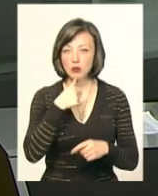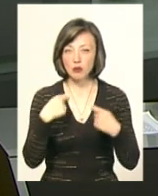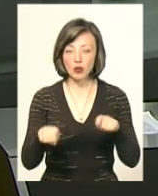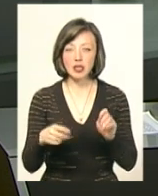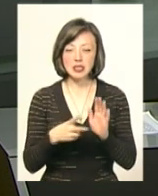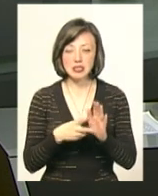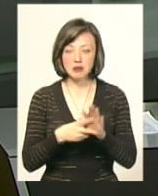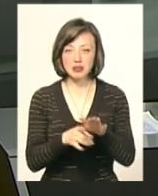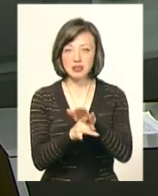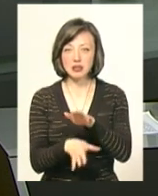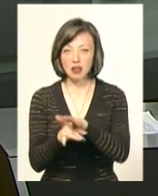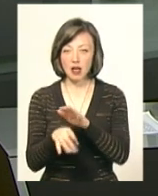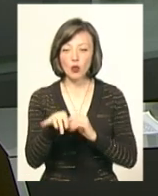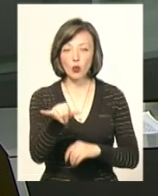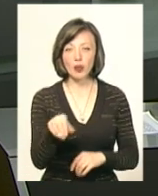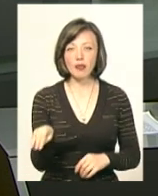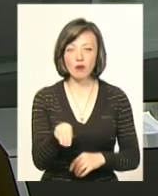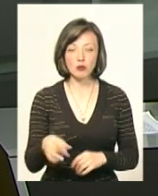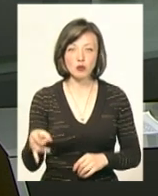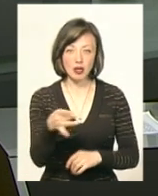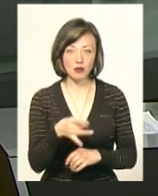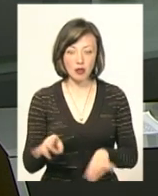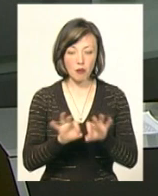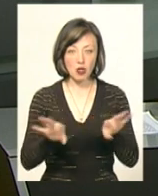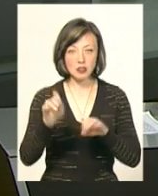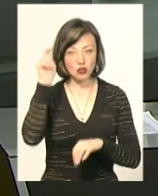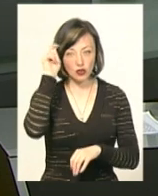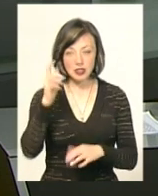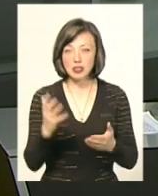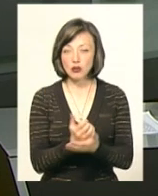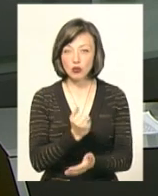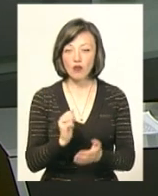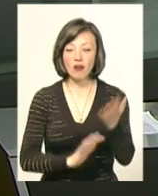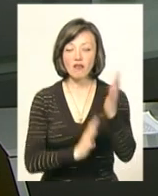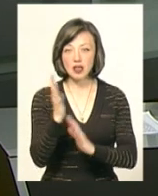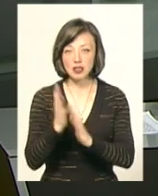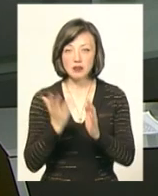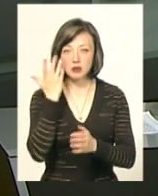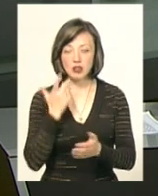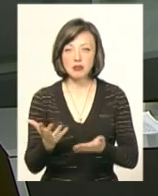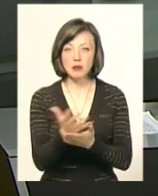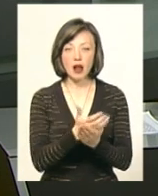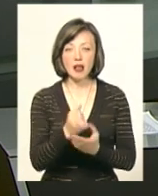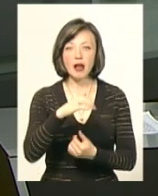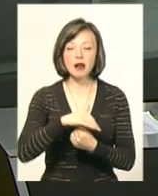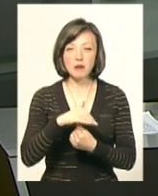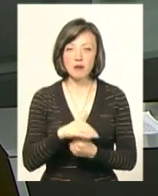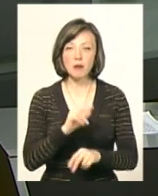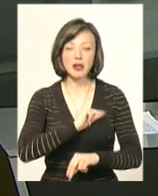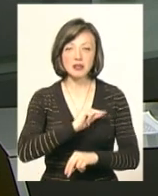7 снарядів у Теофіпольському районі. Як пояснив чоловік, боєприпаси він знайшов у лісі під час збирання грибів.